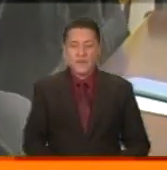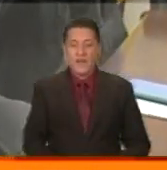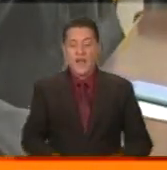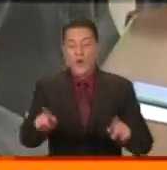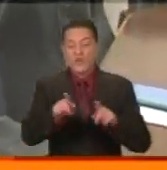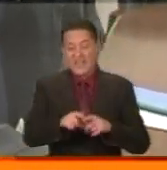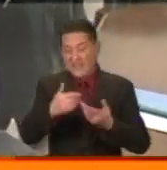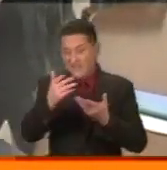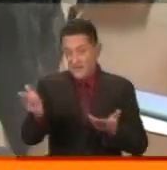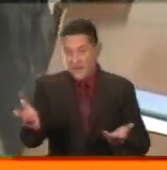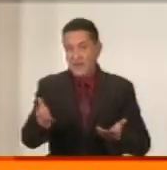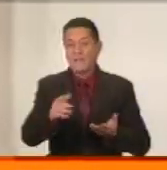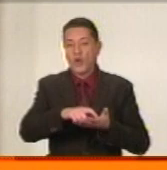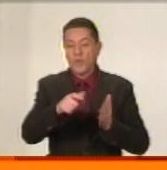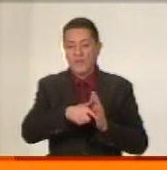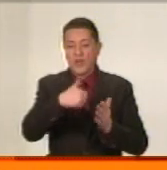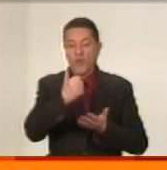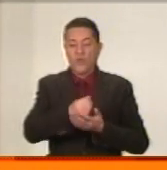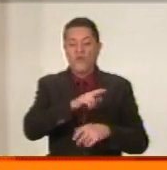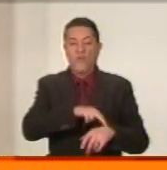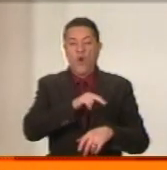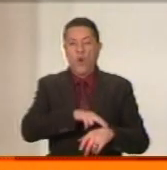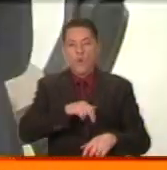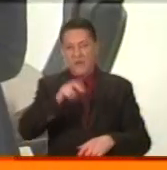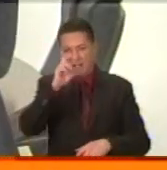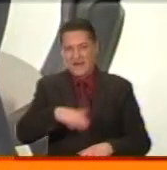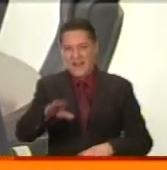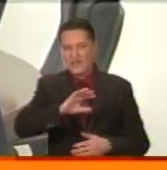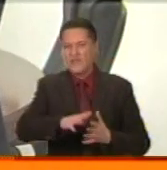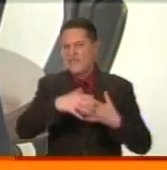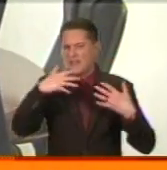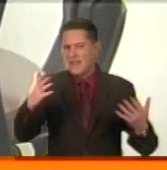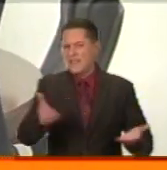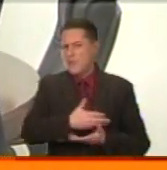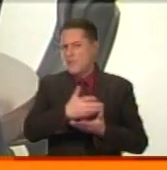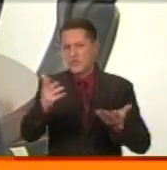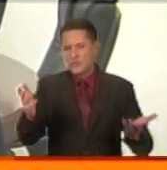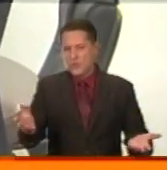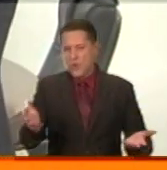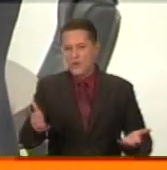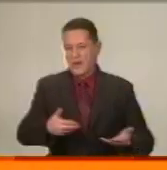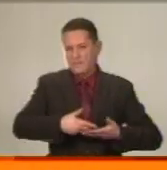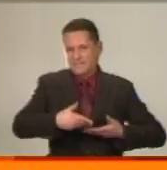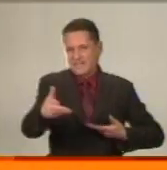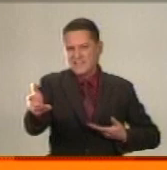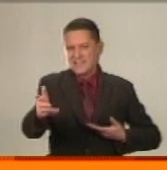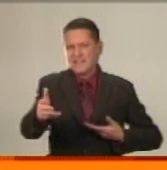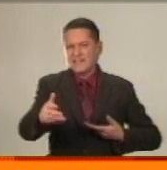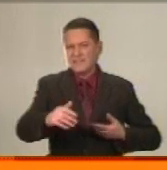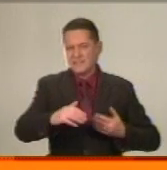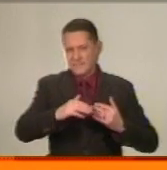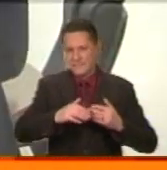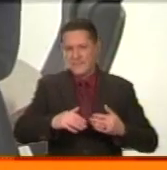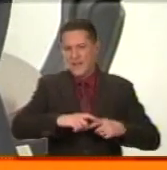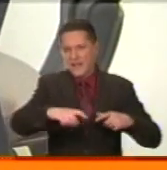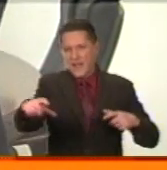Ось такий вигляд має кабінет головного копа країни. Великий та просторий, де відразу і стіл для нарад. На дошці –